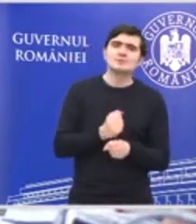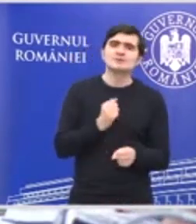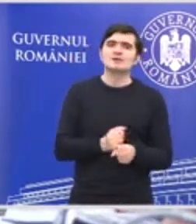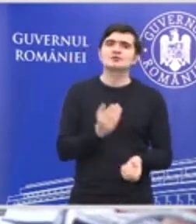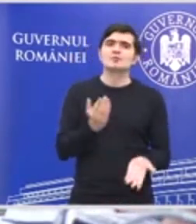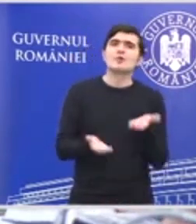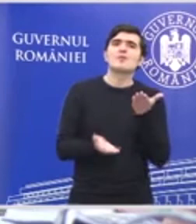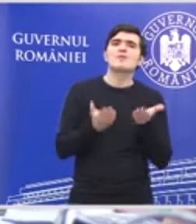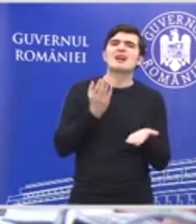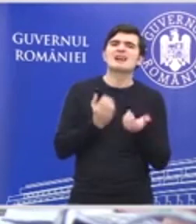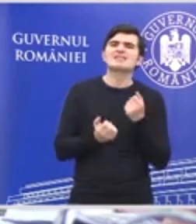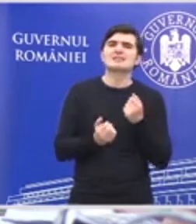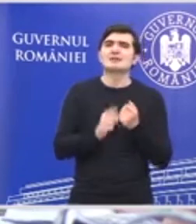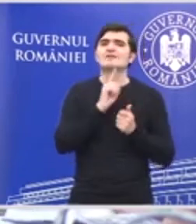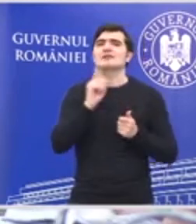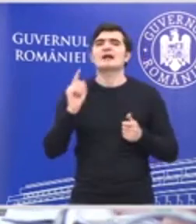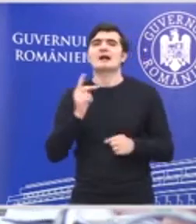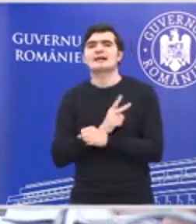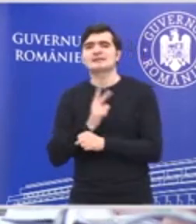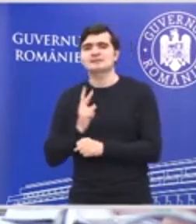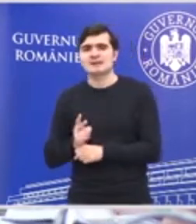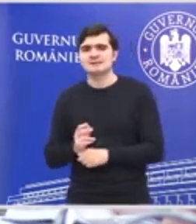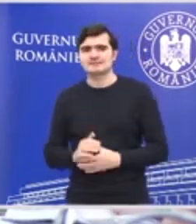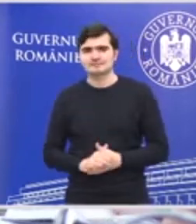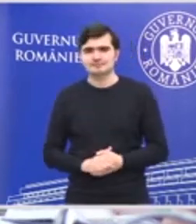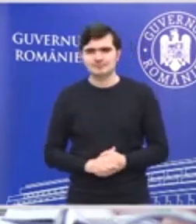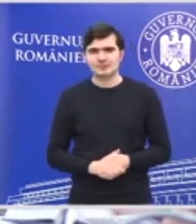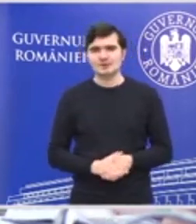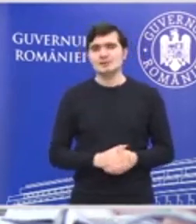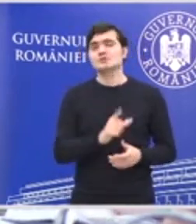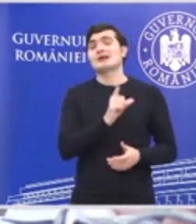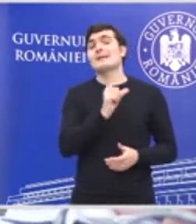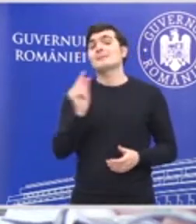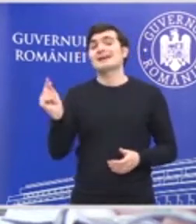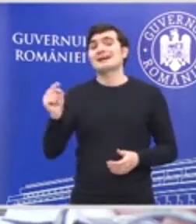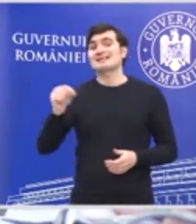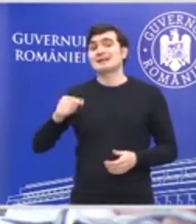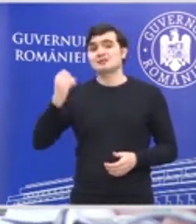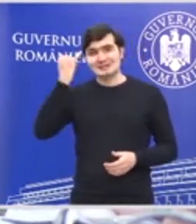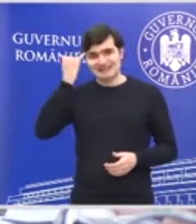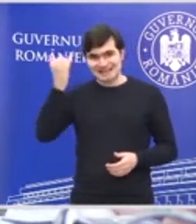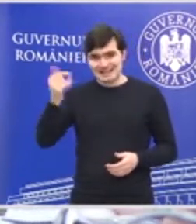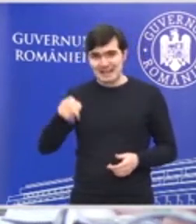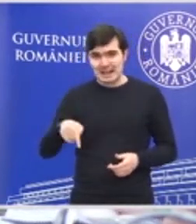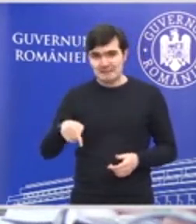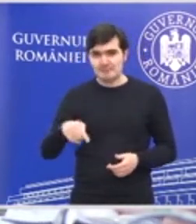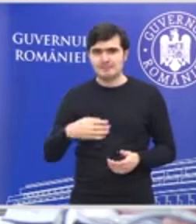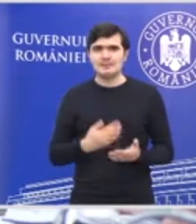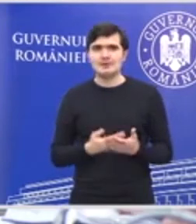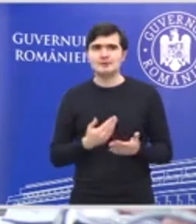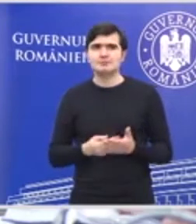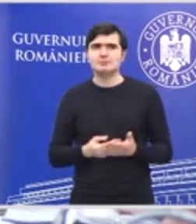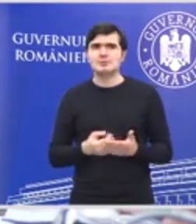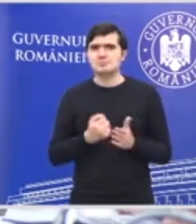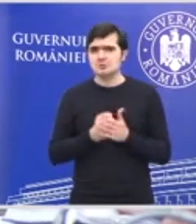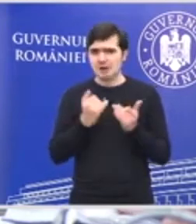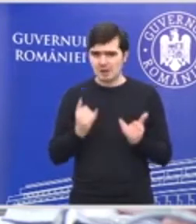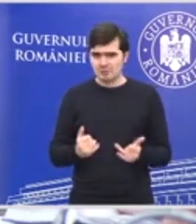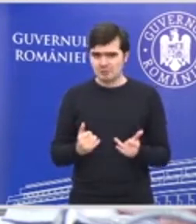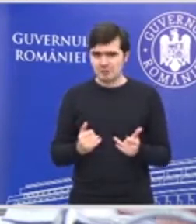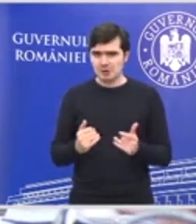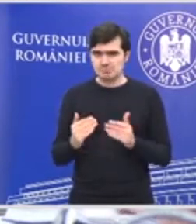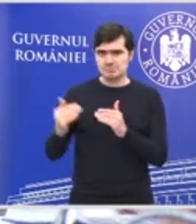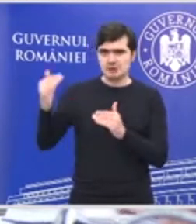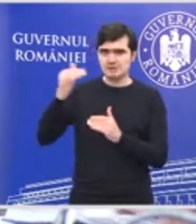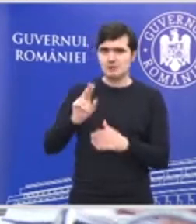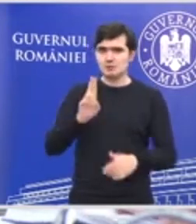incidențele tuturor. Plecând de la această premisă, dat fiind că, cel puțin deocamdată, la nivelul